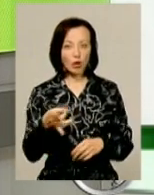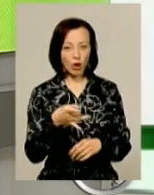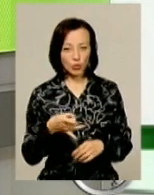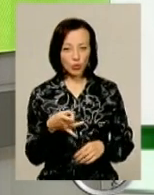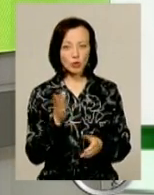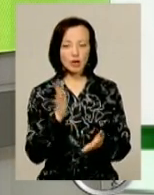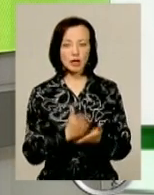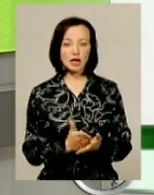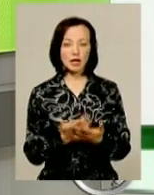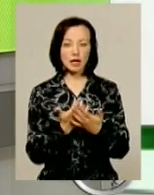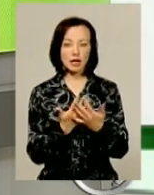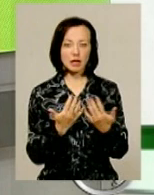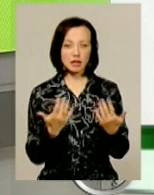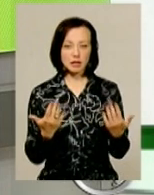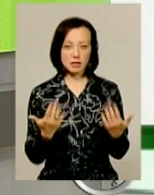Є різні